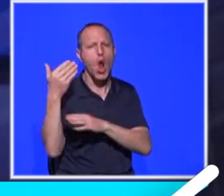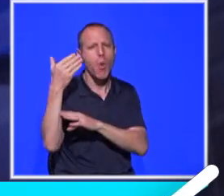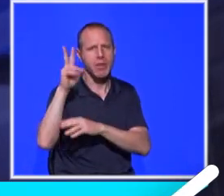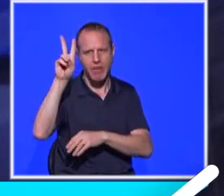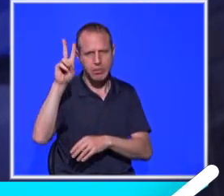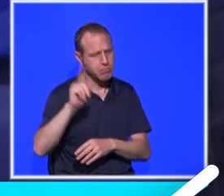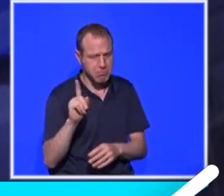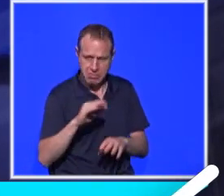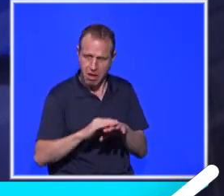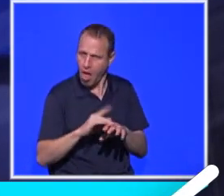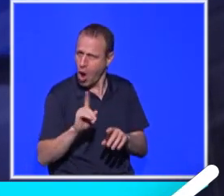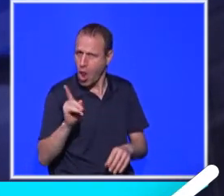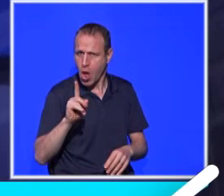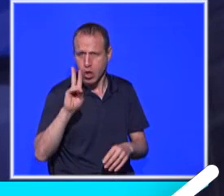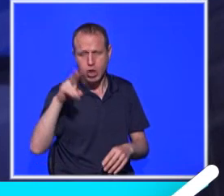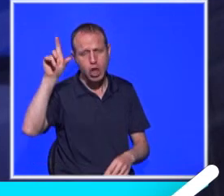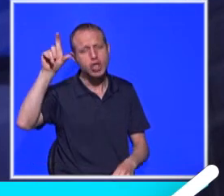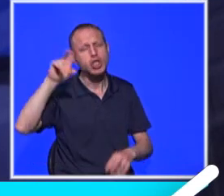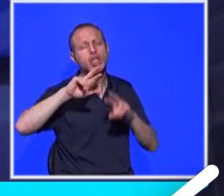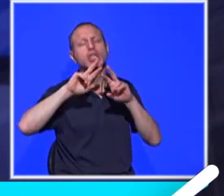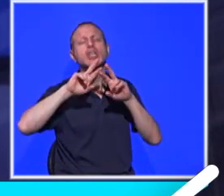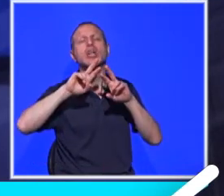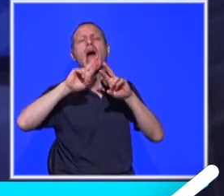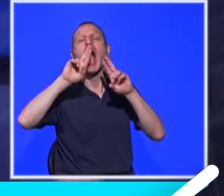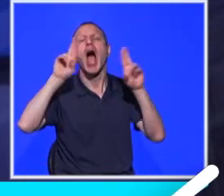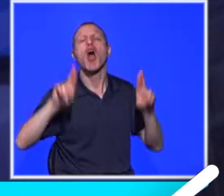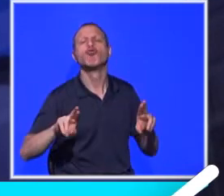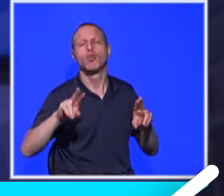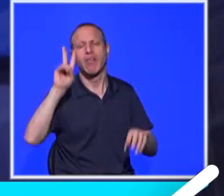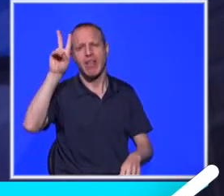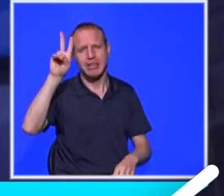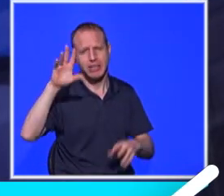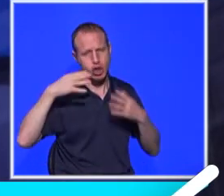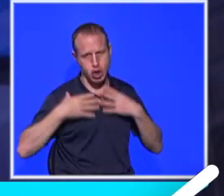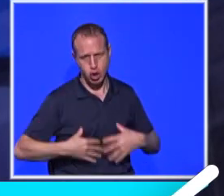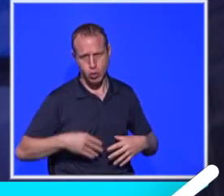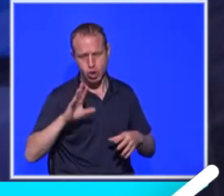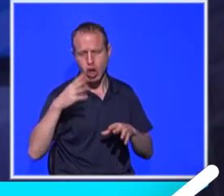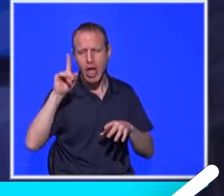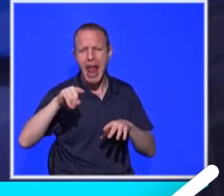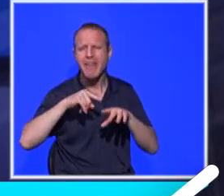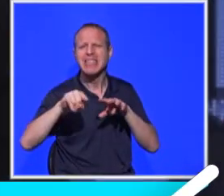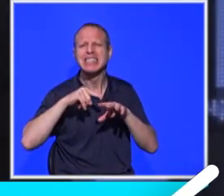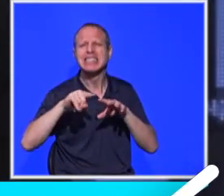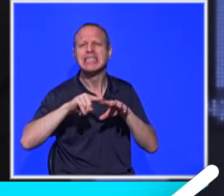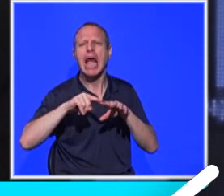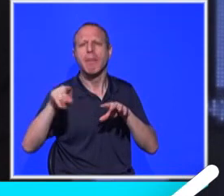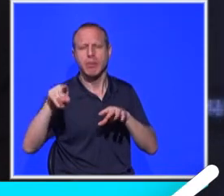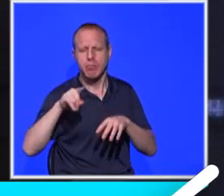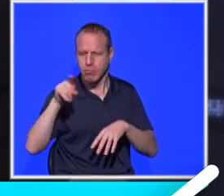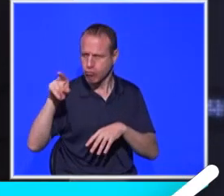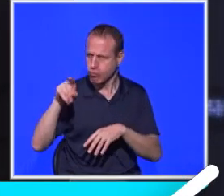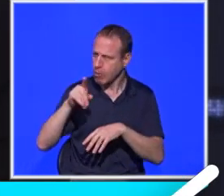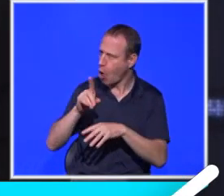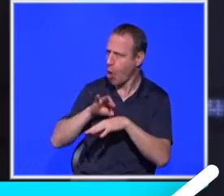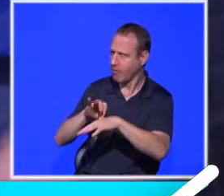סליחה, לא. יש רשות פלסטינית. יש 1,000 זרמים פלסטינים. שבעצמה לא מובילה את המאבק הפלסטיני. שהם יובילו אבל, תפדל,